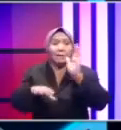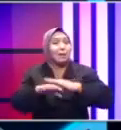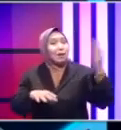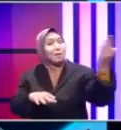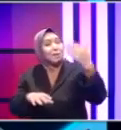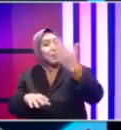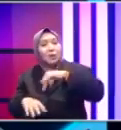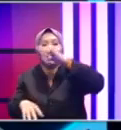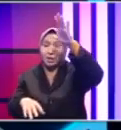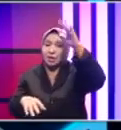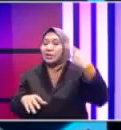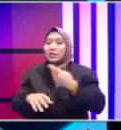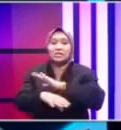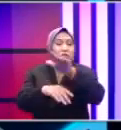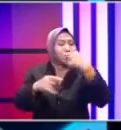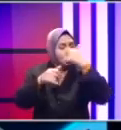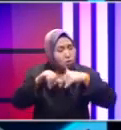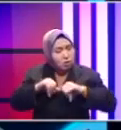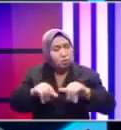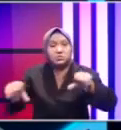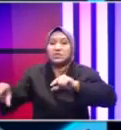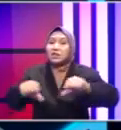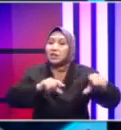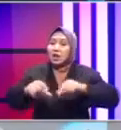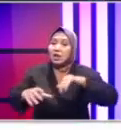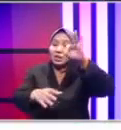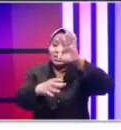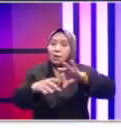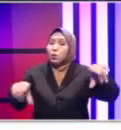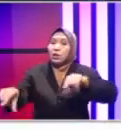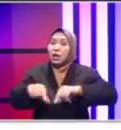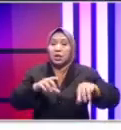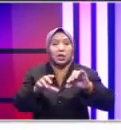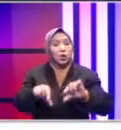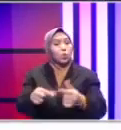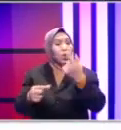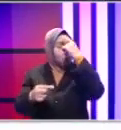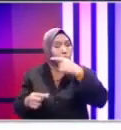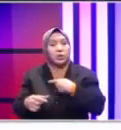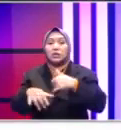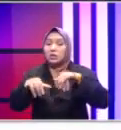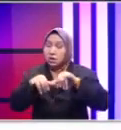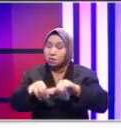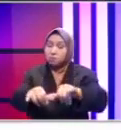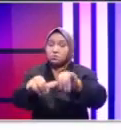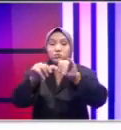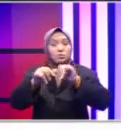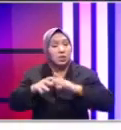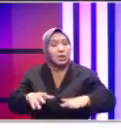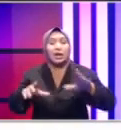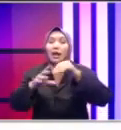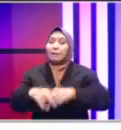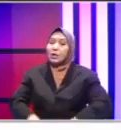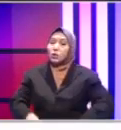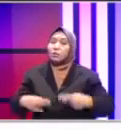Ayah kita semua untuk kita terus gerakkan tabung gerakan Alquran untuk kita terus melestarikan Alquran dalam kehidupan